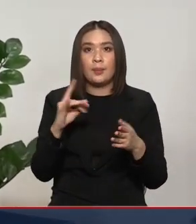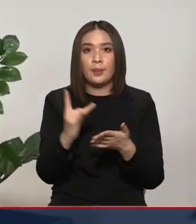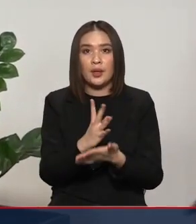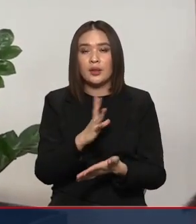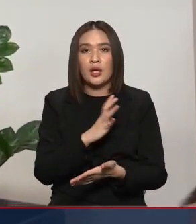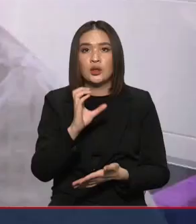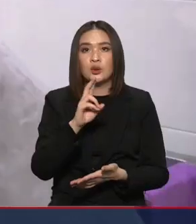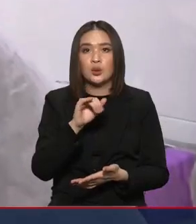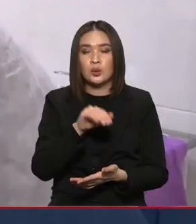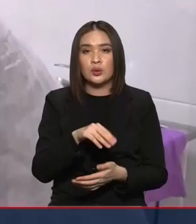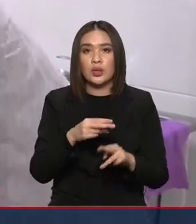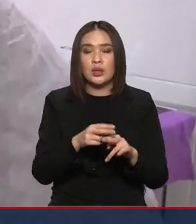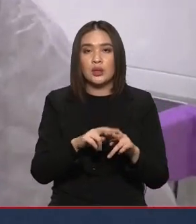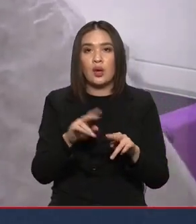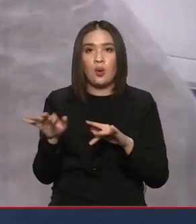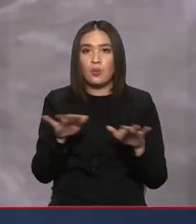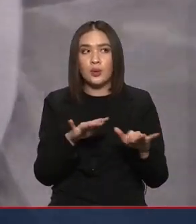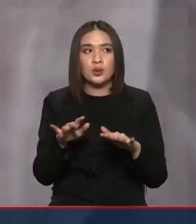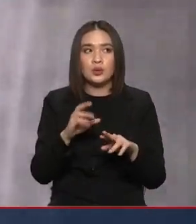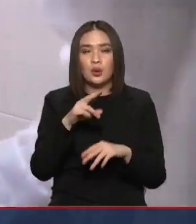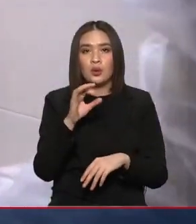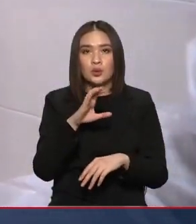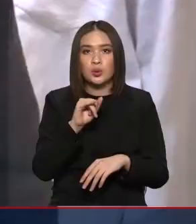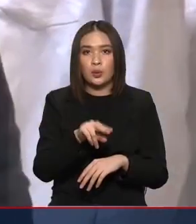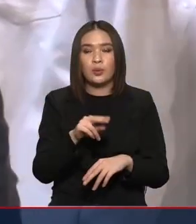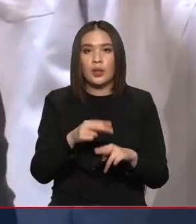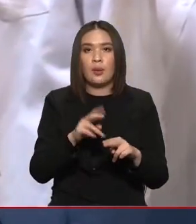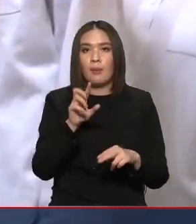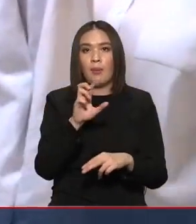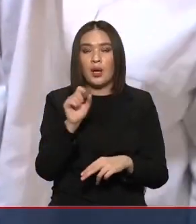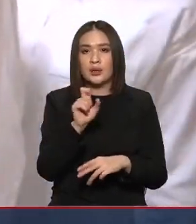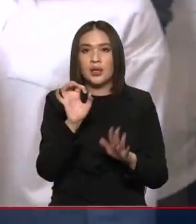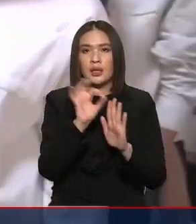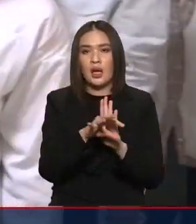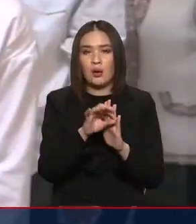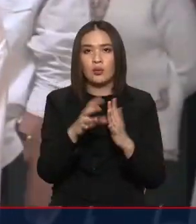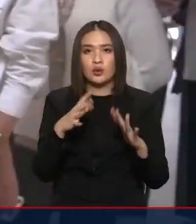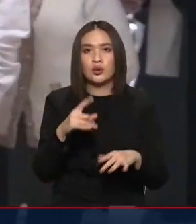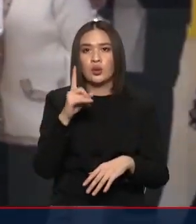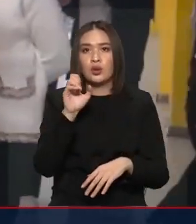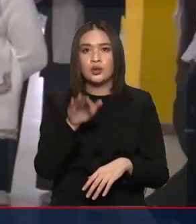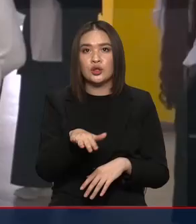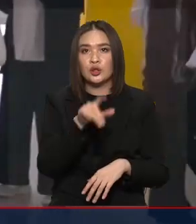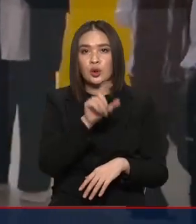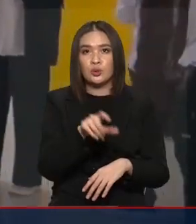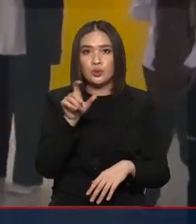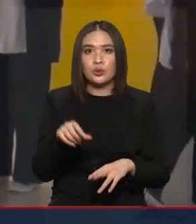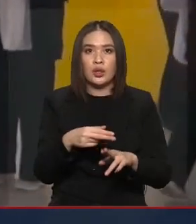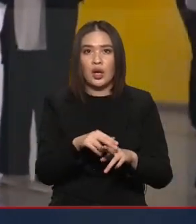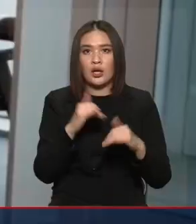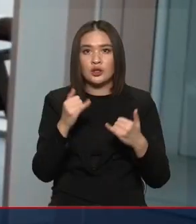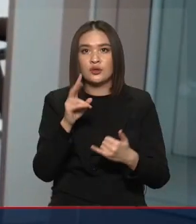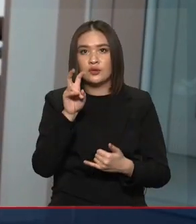Скут системе контроля и управления доступом С тех пор в базе данных накопилось больше 100 сся пользователей А это